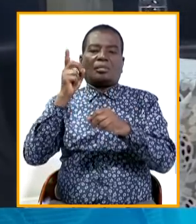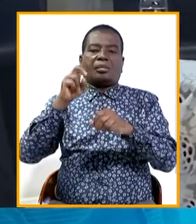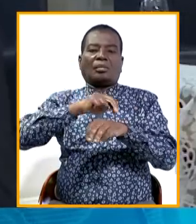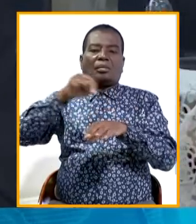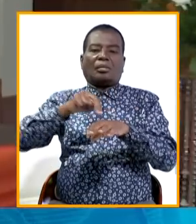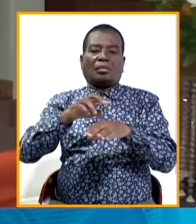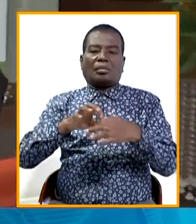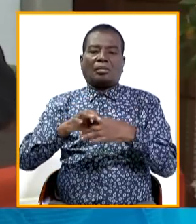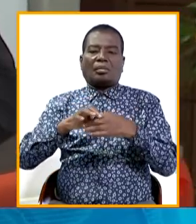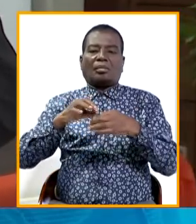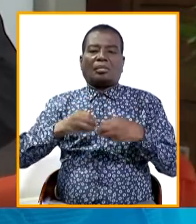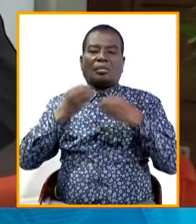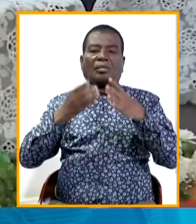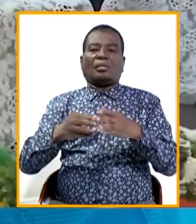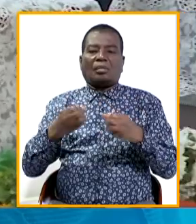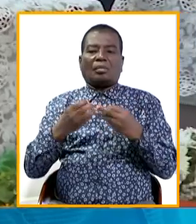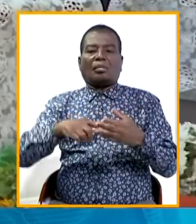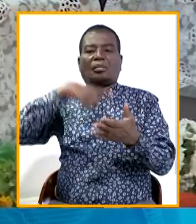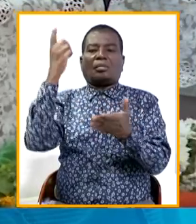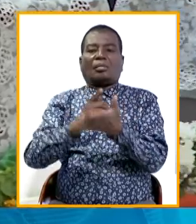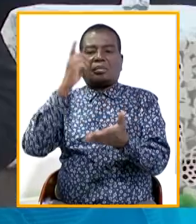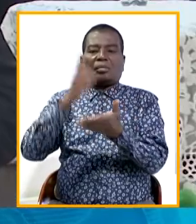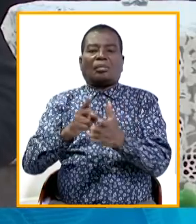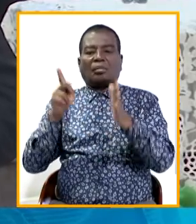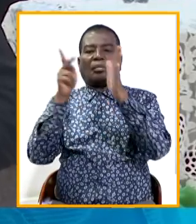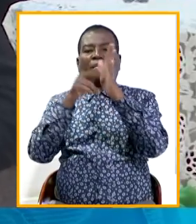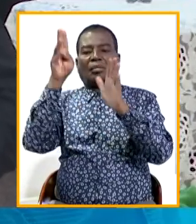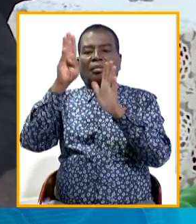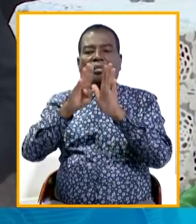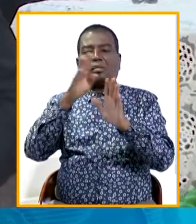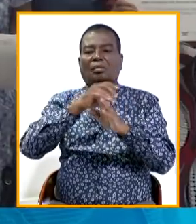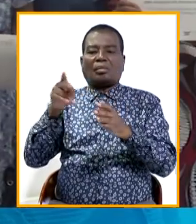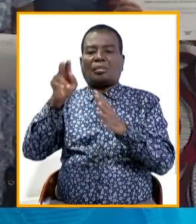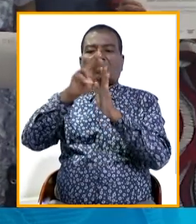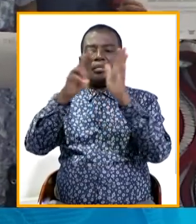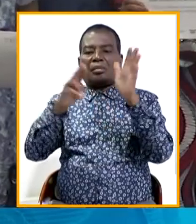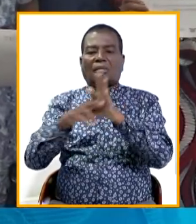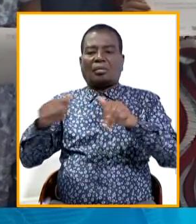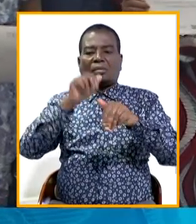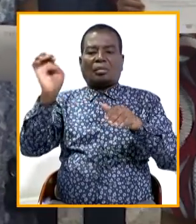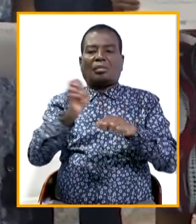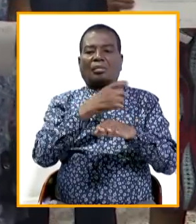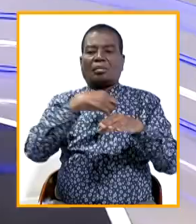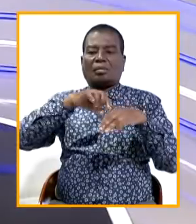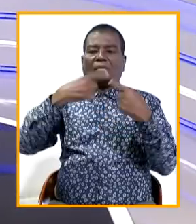meublés par la remise de diplômes aux différents partenaires et à la présentation des rapports d'activité du